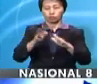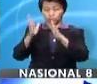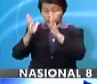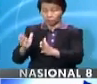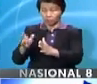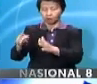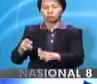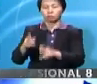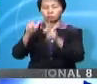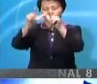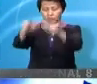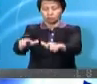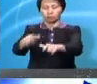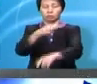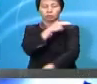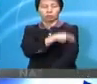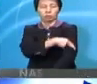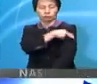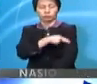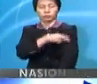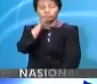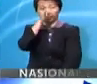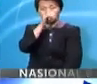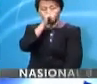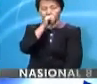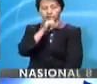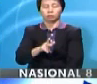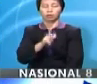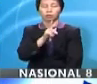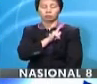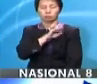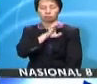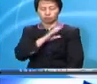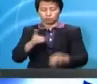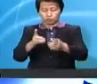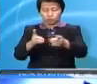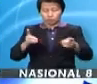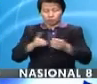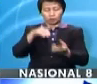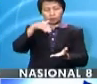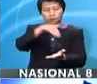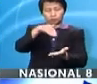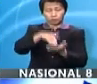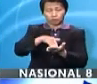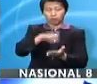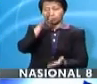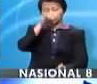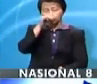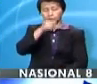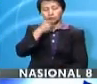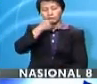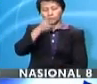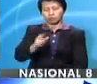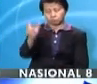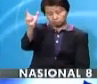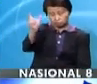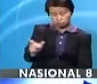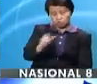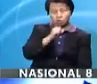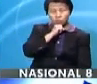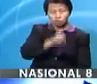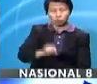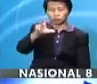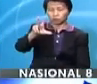di bahagian psikiatri Hospital Melaka. Mengesahkannya, Ketua Polis Daerah Melaka Tengah ACP Sheikh Abdul Aziz Sheikh Abdullah berkata suspek yang